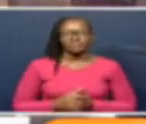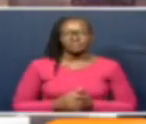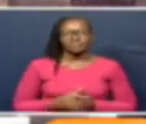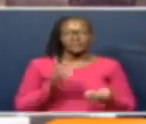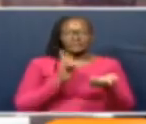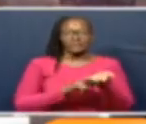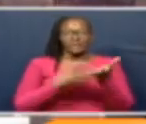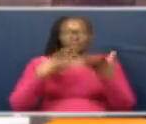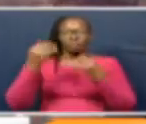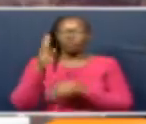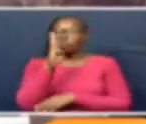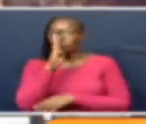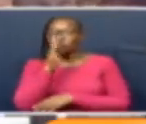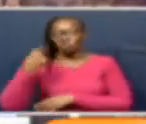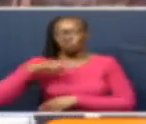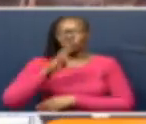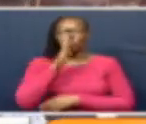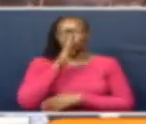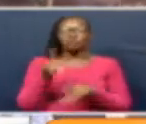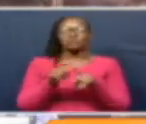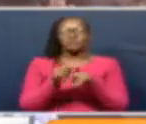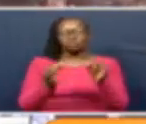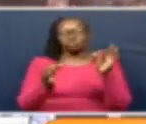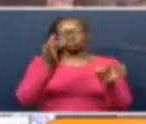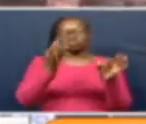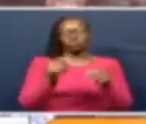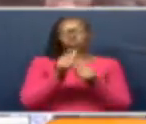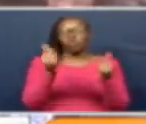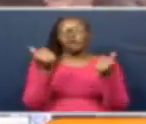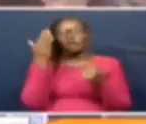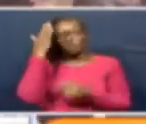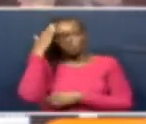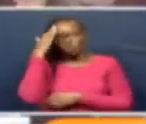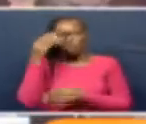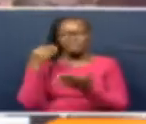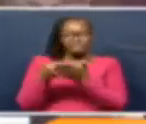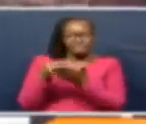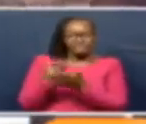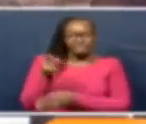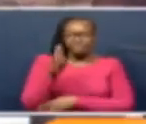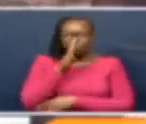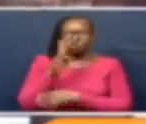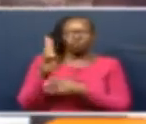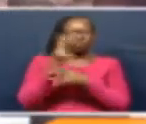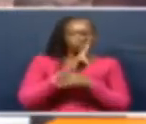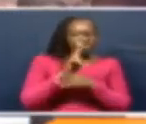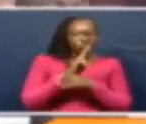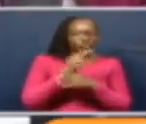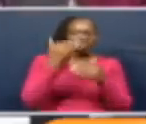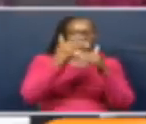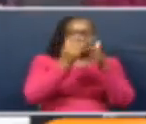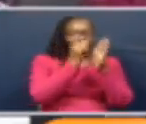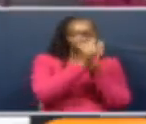kukopa, tunakopa kama tumepima vizuri ya kwamba hizi pesa zitatumika kujenga